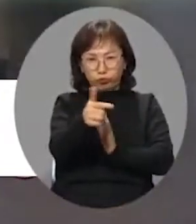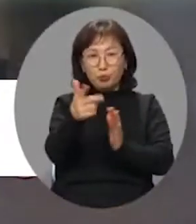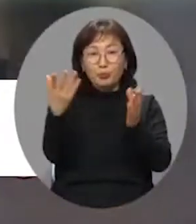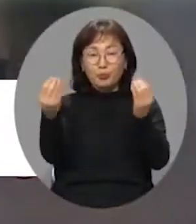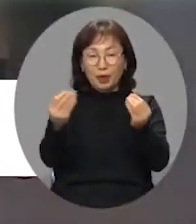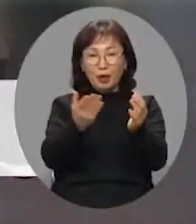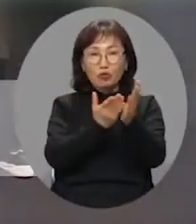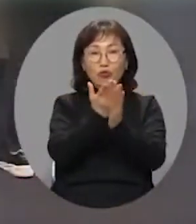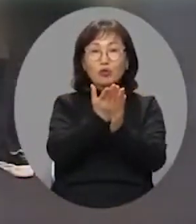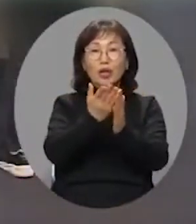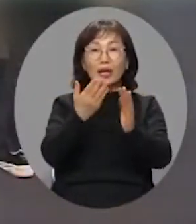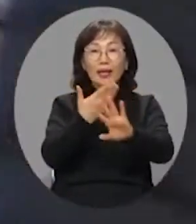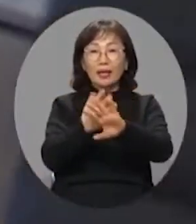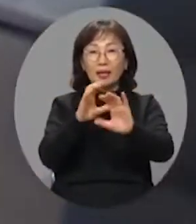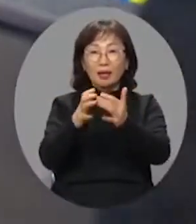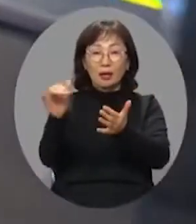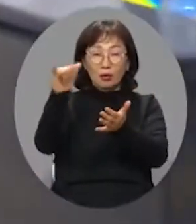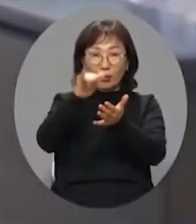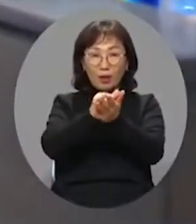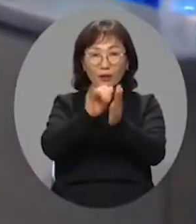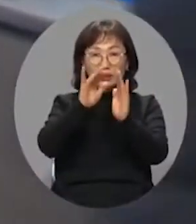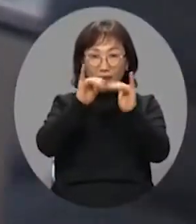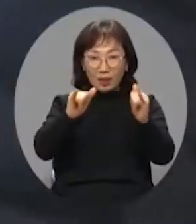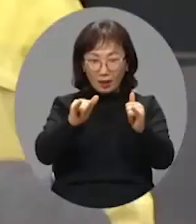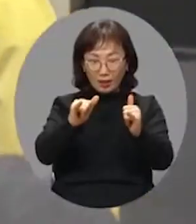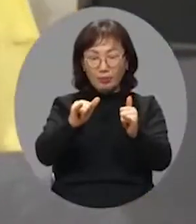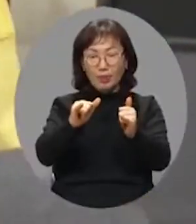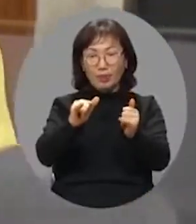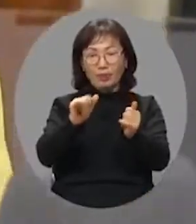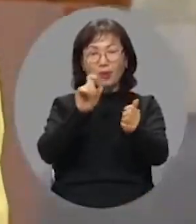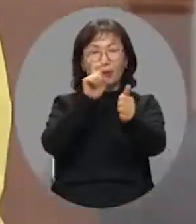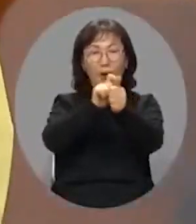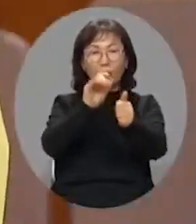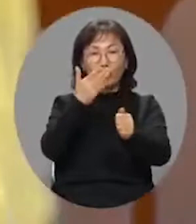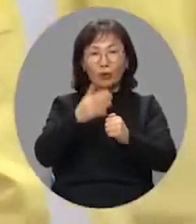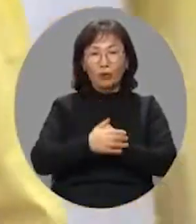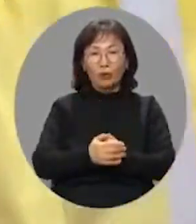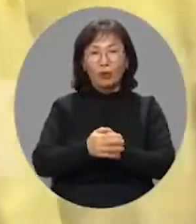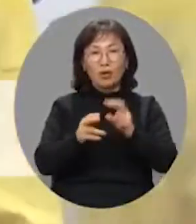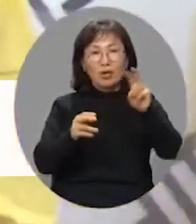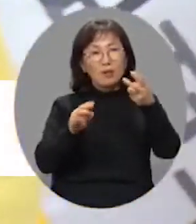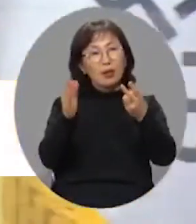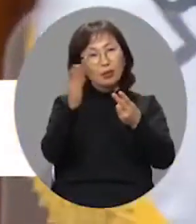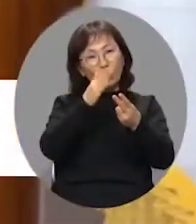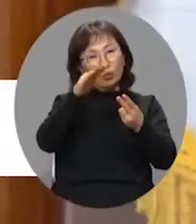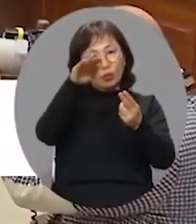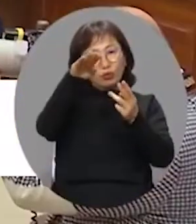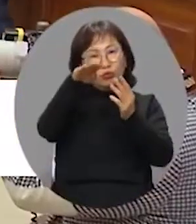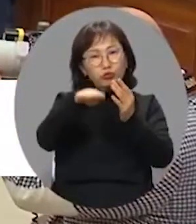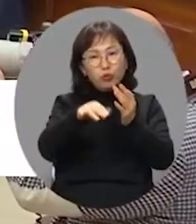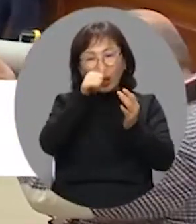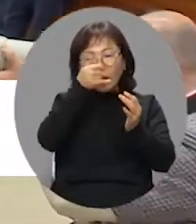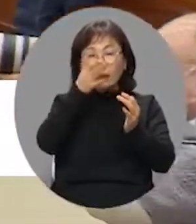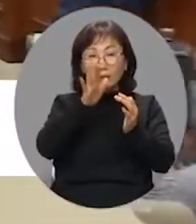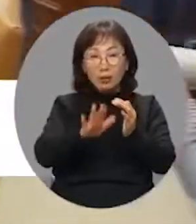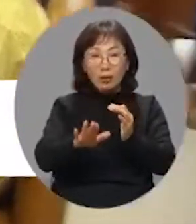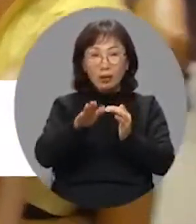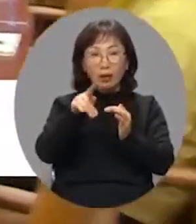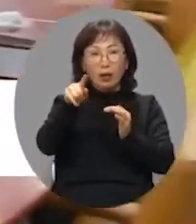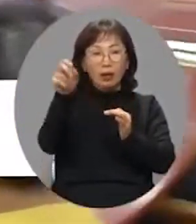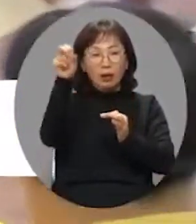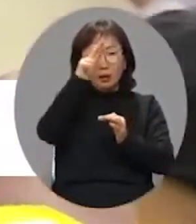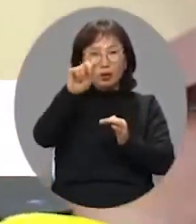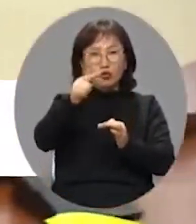군산에서 해외 입국자가 양성 판정을 받았습니다. 한때 200명대까지 떨어졌던 전국 확진자가